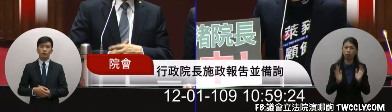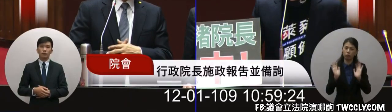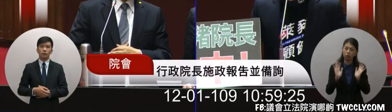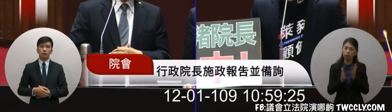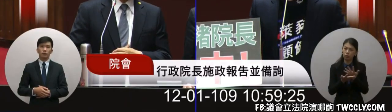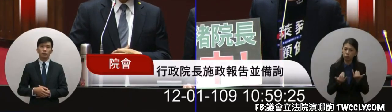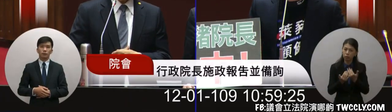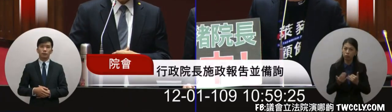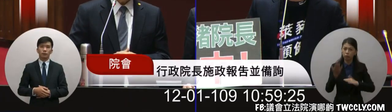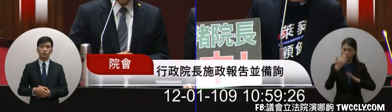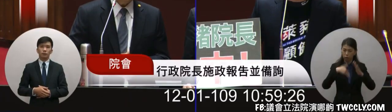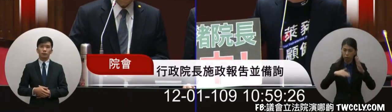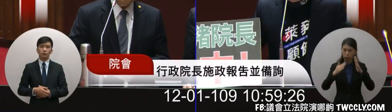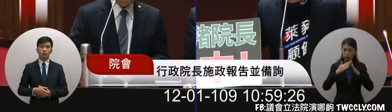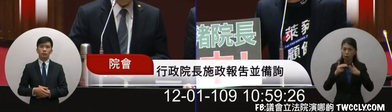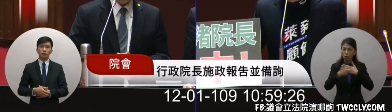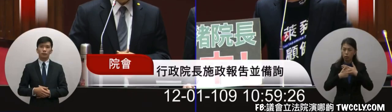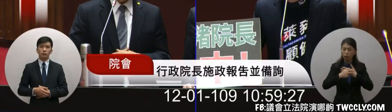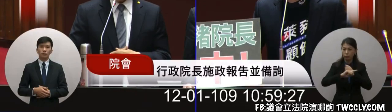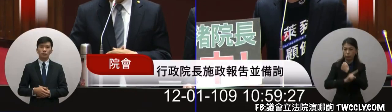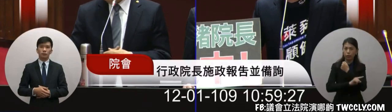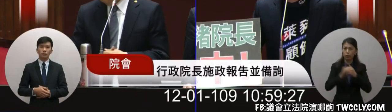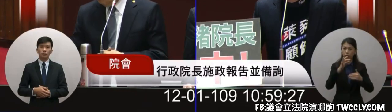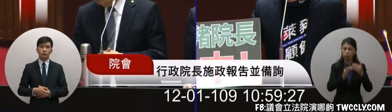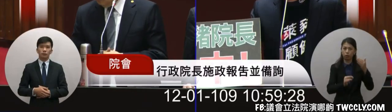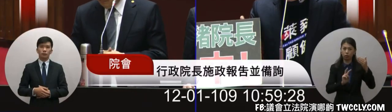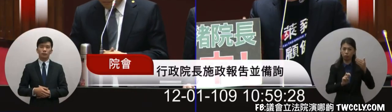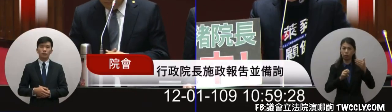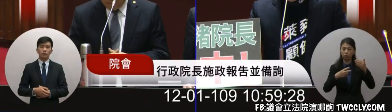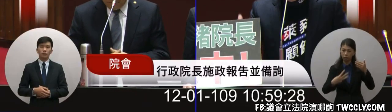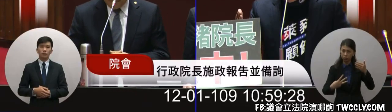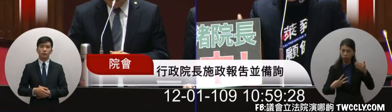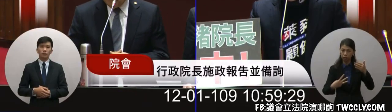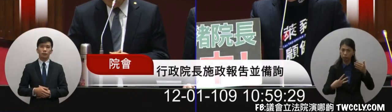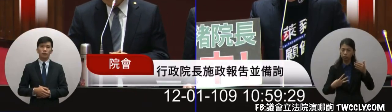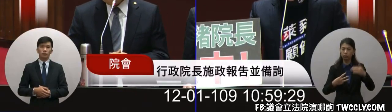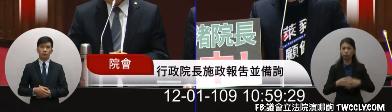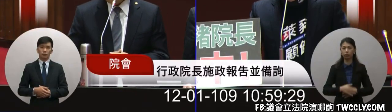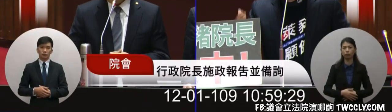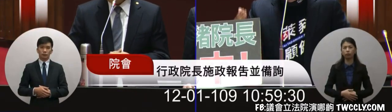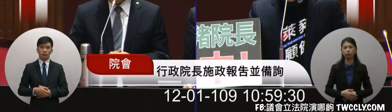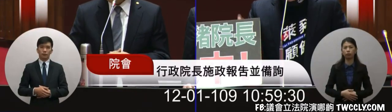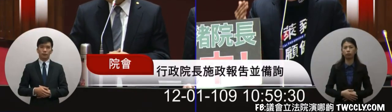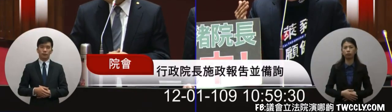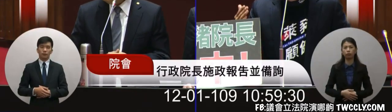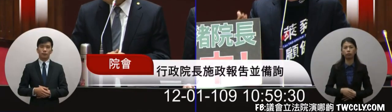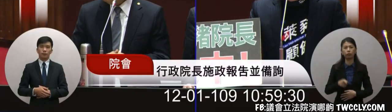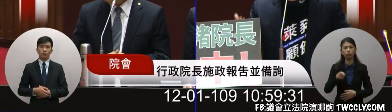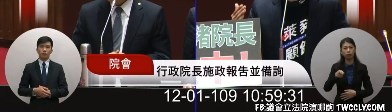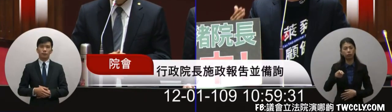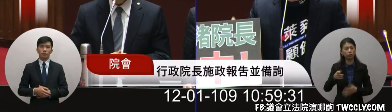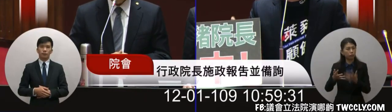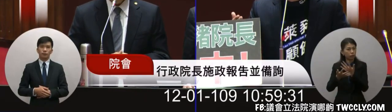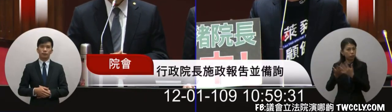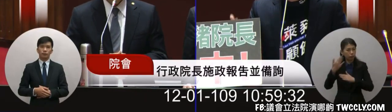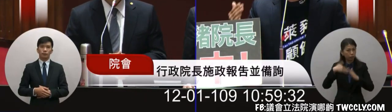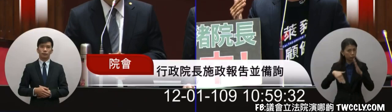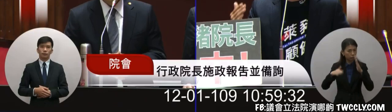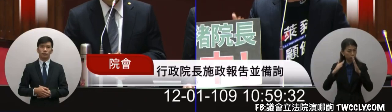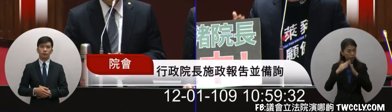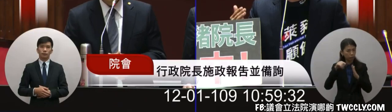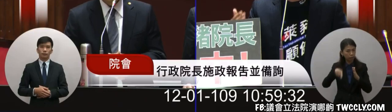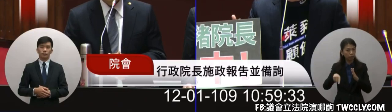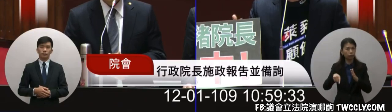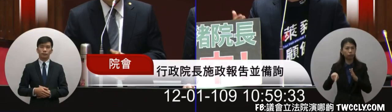学校卫生法第23条没有办法明白的入法，禁止学校不要使